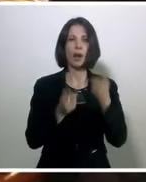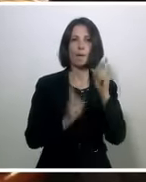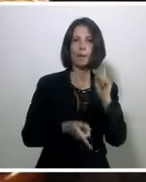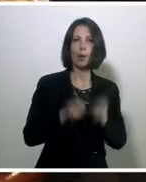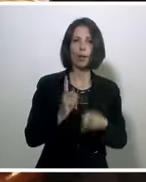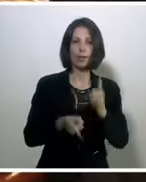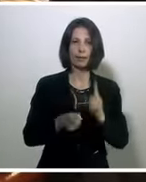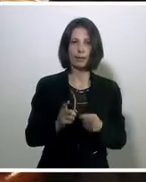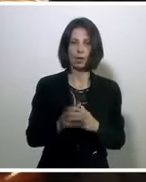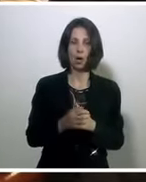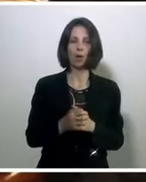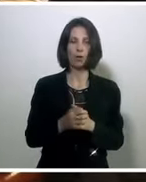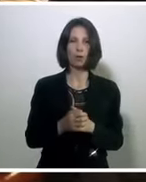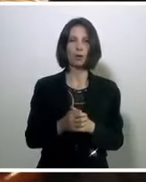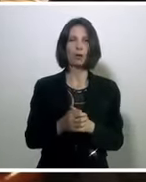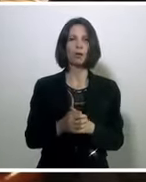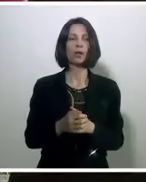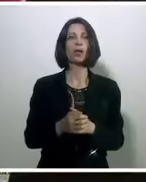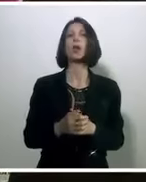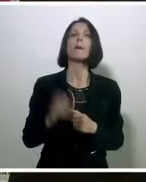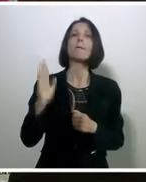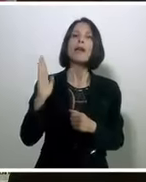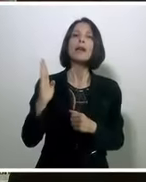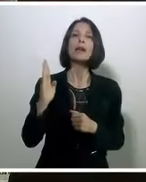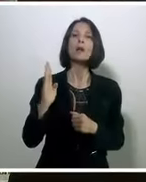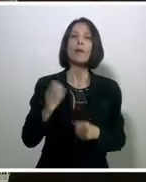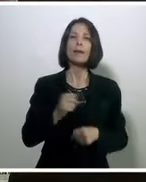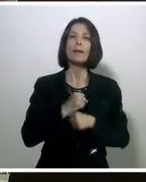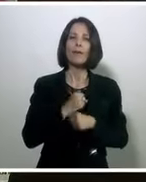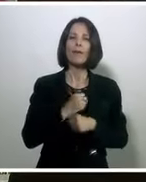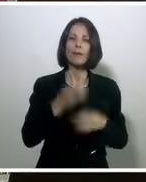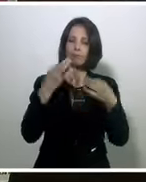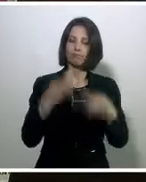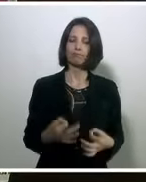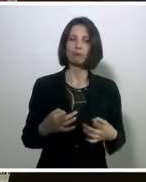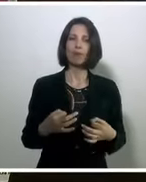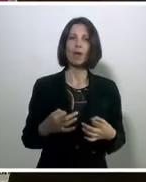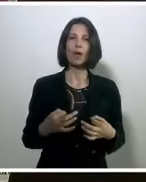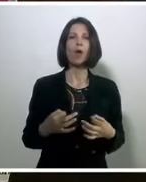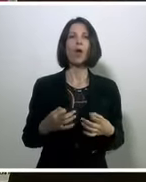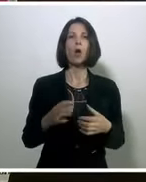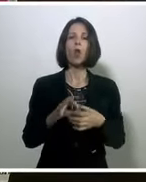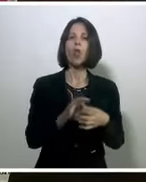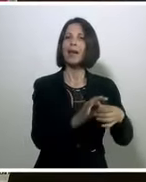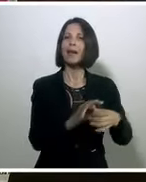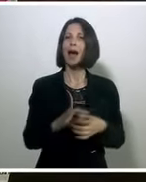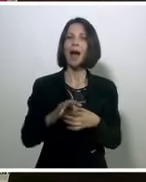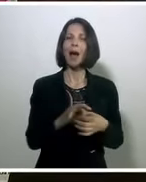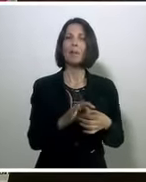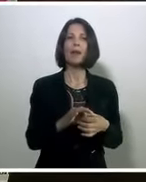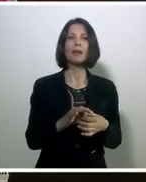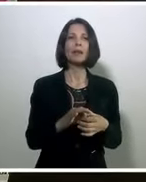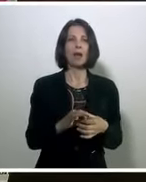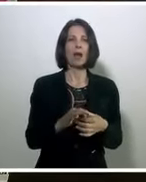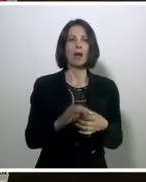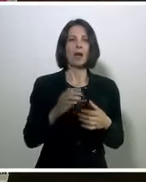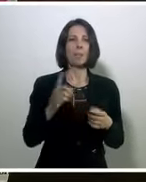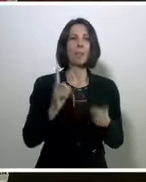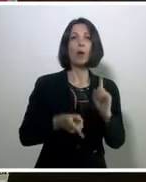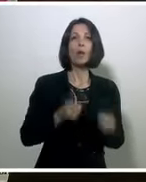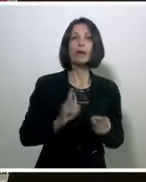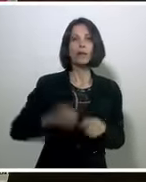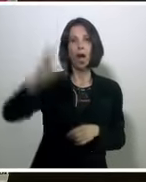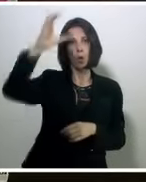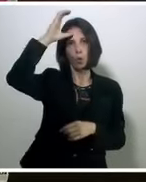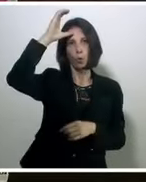credeva fermamente nel legame indissolubile tra politica e cultura conquista di una politica di qualità non poteva che passare attraverso